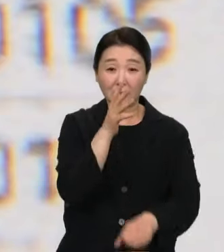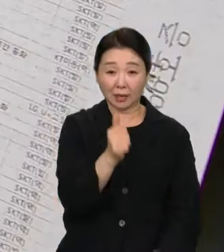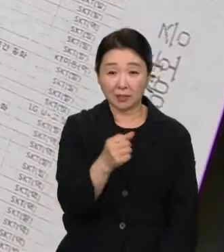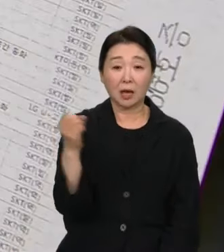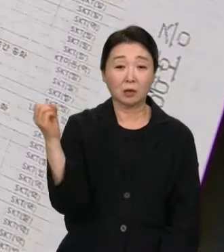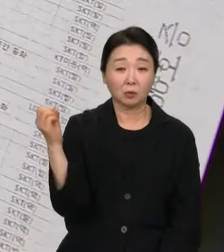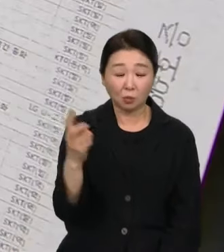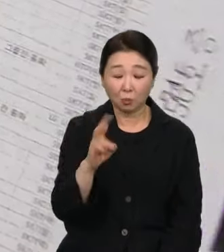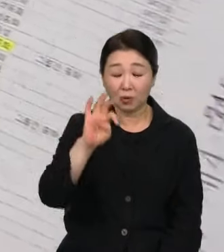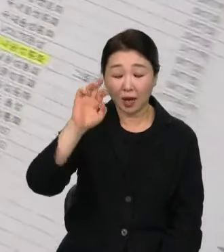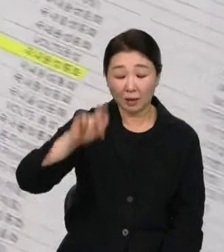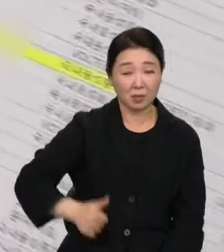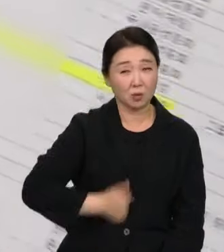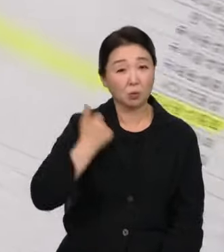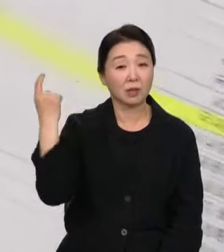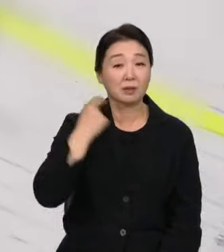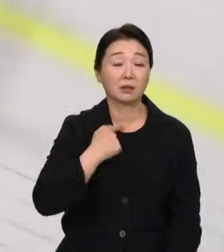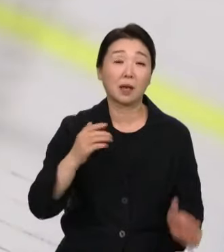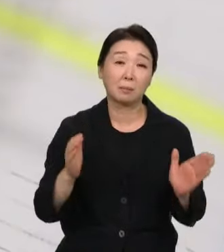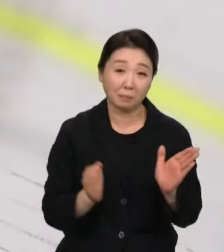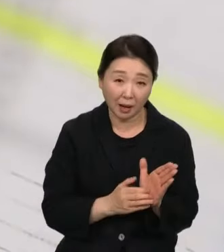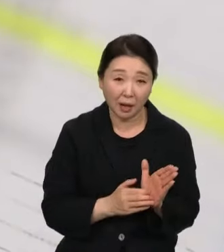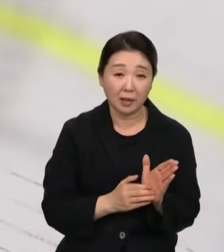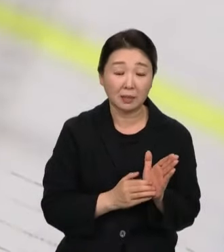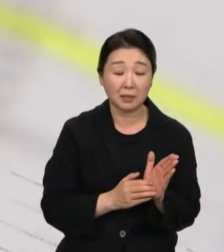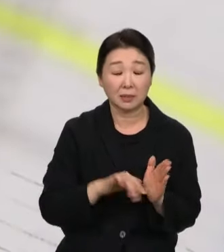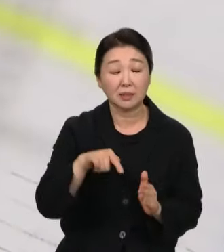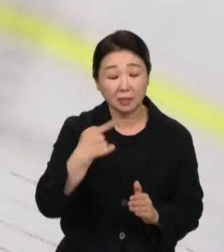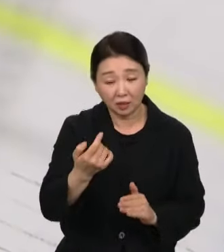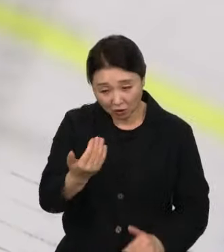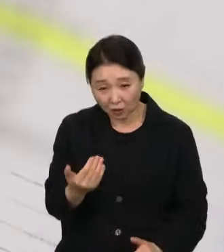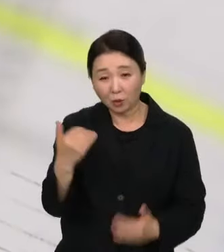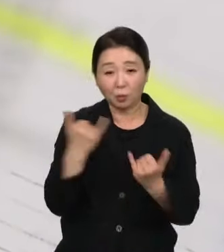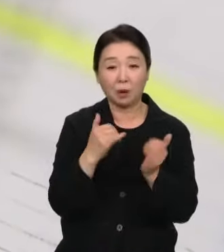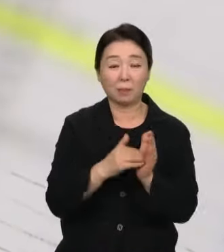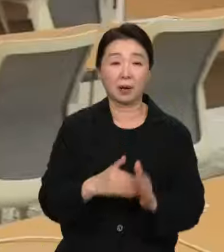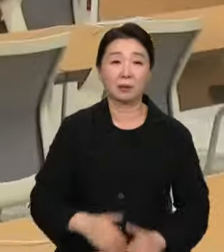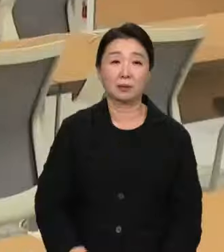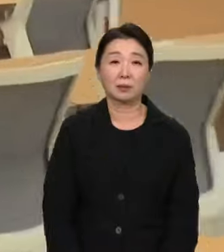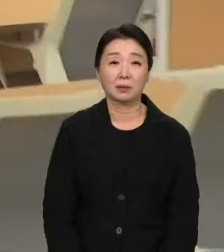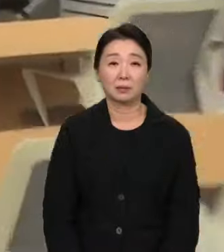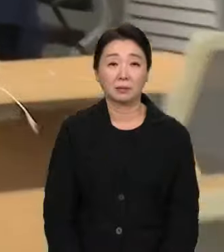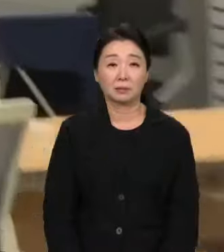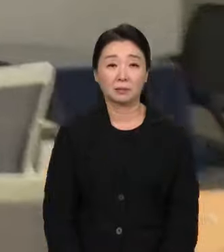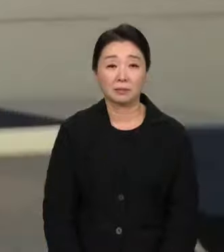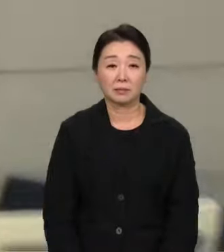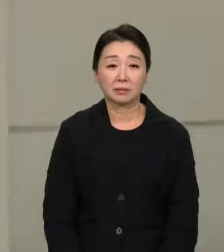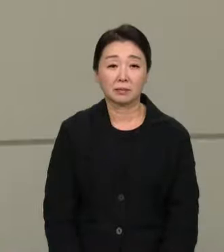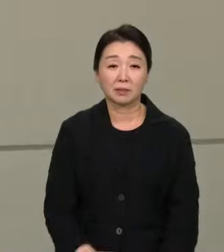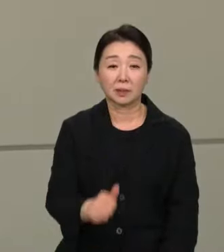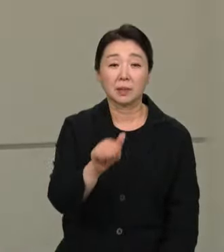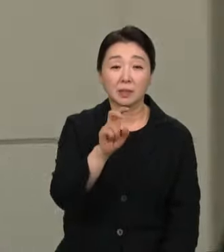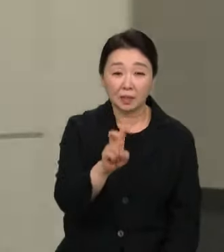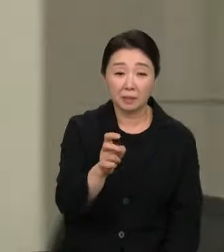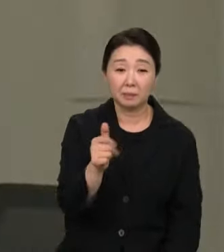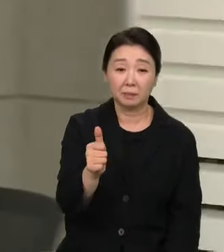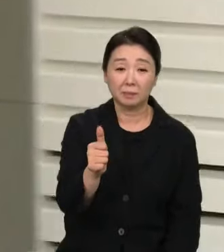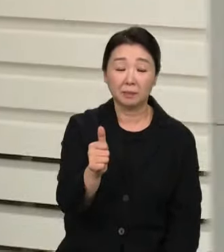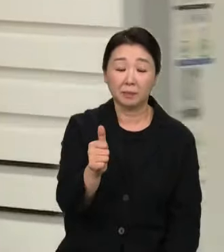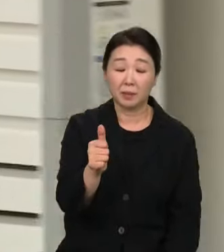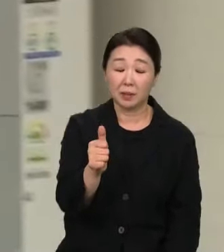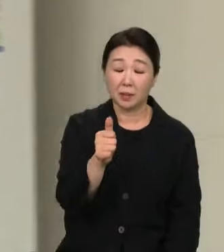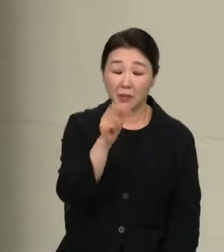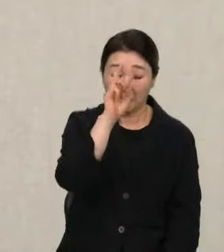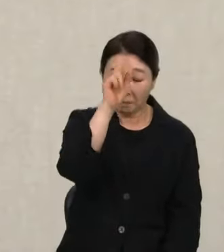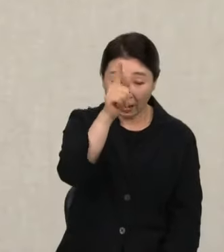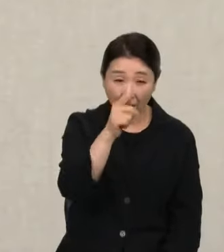사령관에게 VIP 경로를 들었다고 주장하는 그 바로 전 시간에도 통화했습니다. 임 전 차장은 박 전 단장이 사건을 경찰로